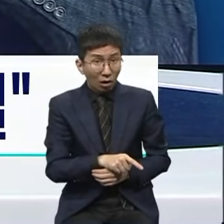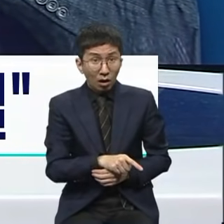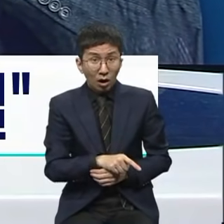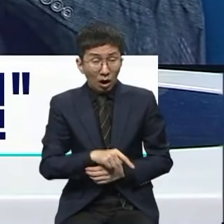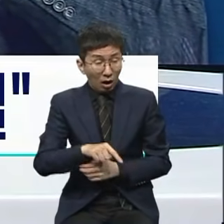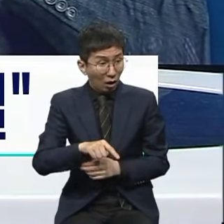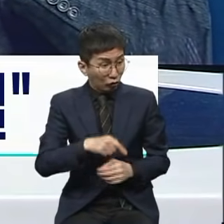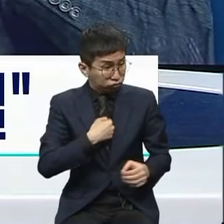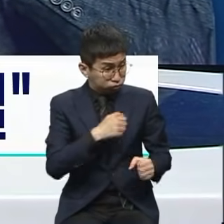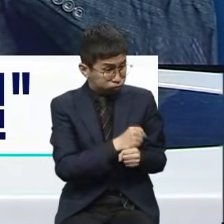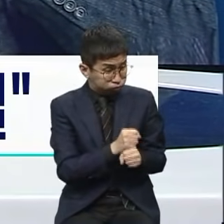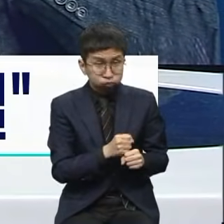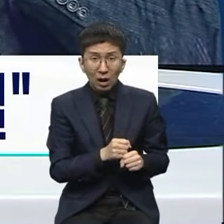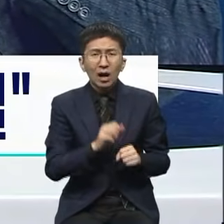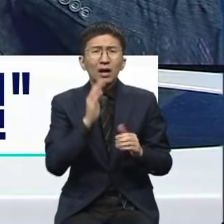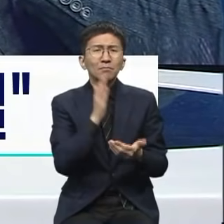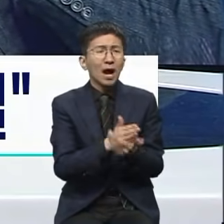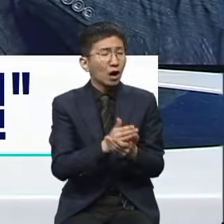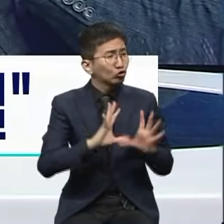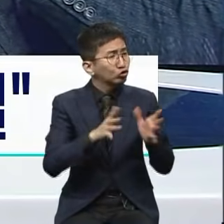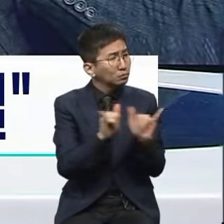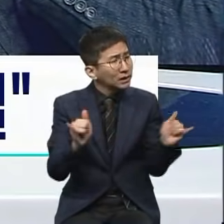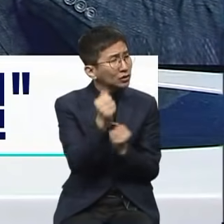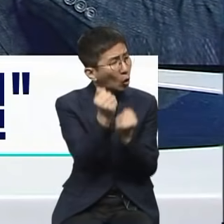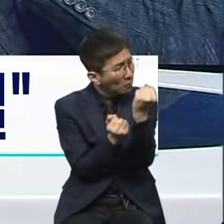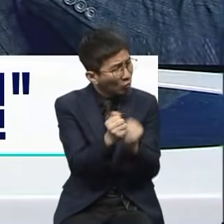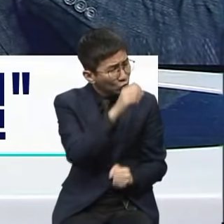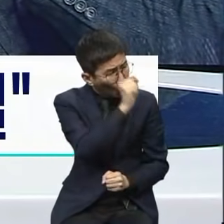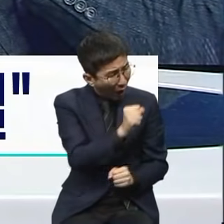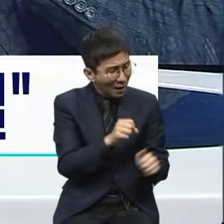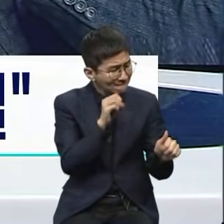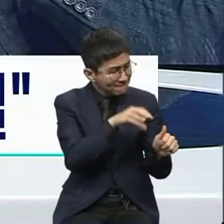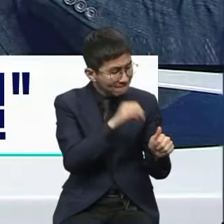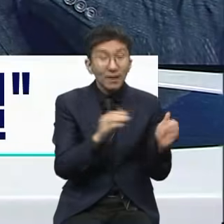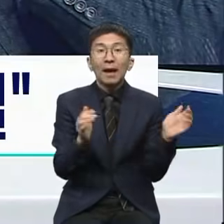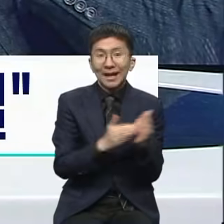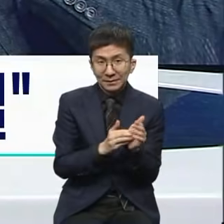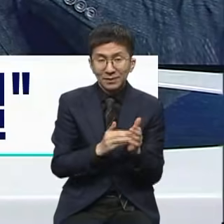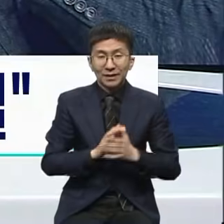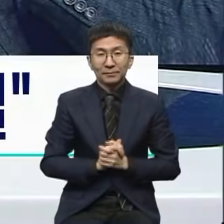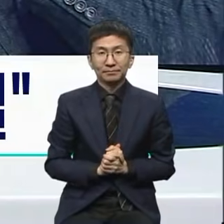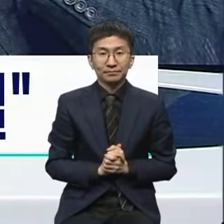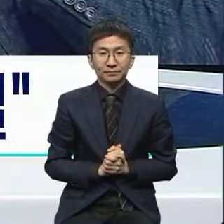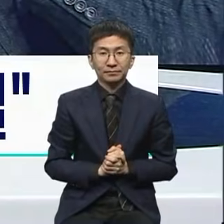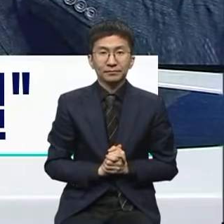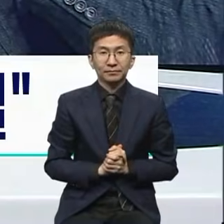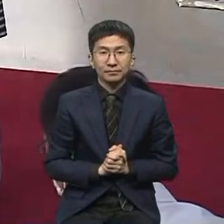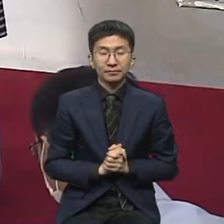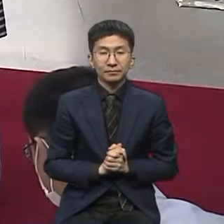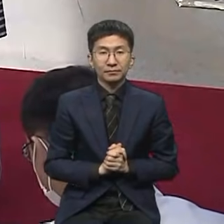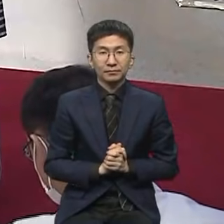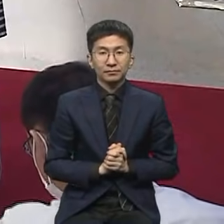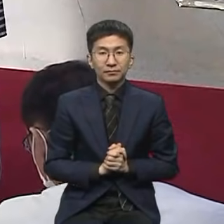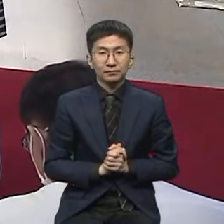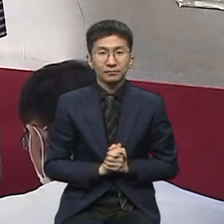왜곡하지 말고 국민께 설명하라고 맞받았습니다. 백운 기자가 전하겠습니다.